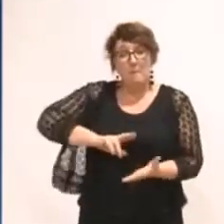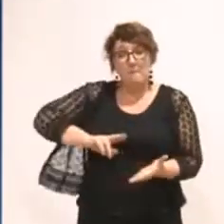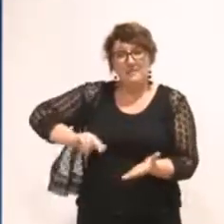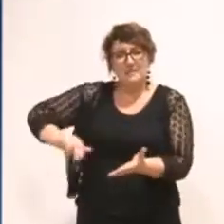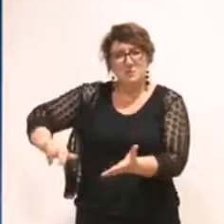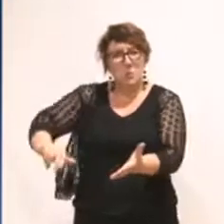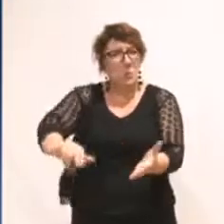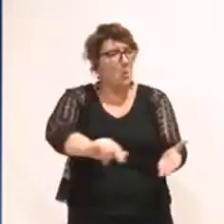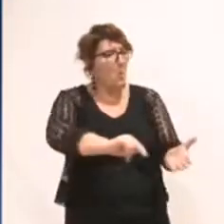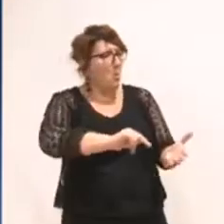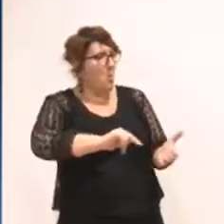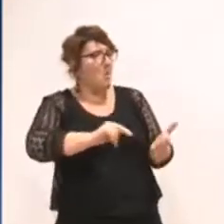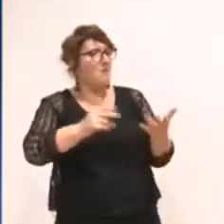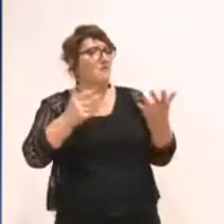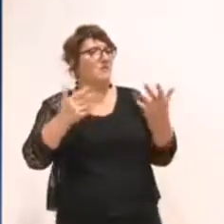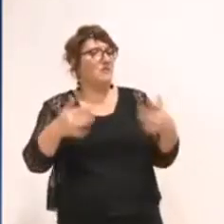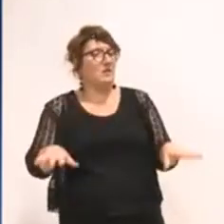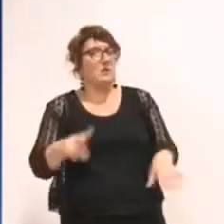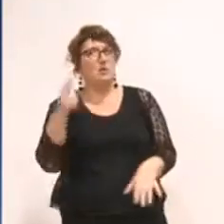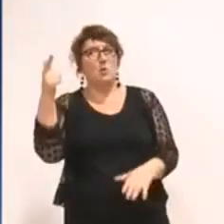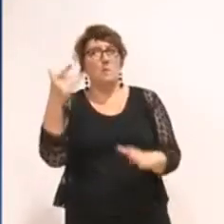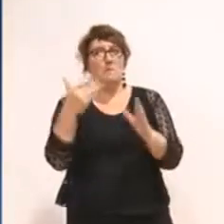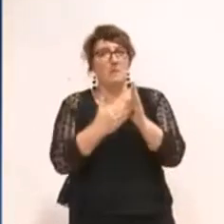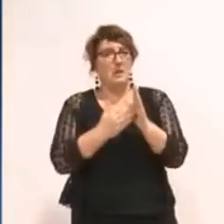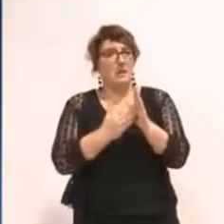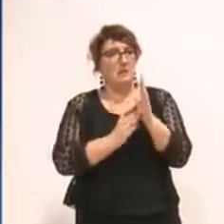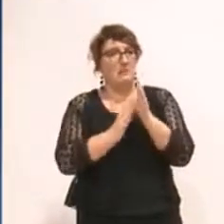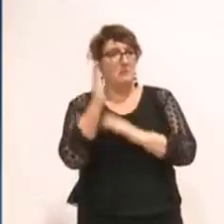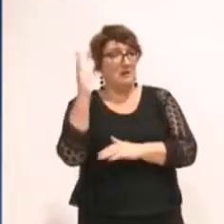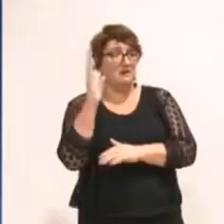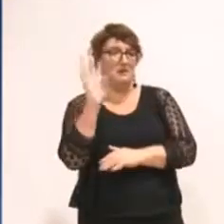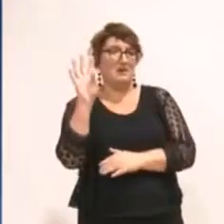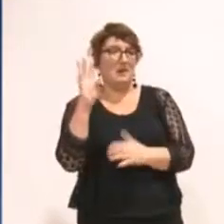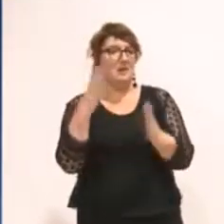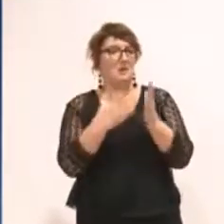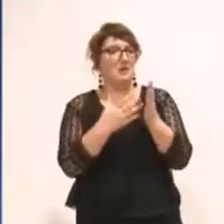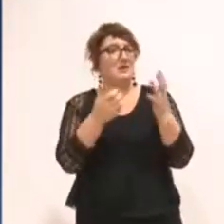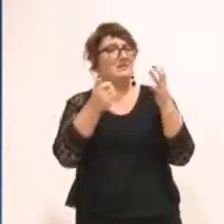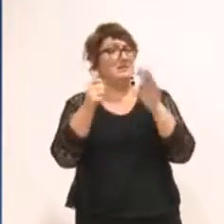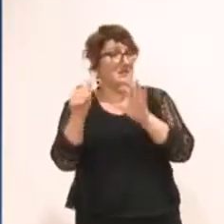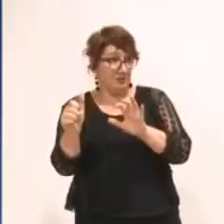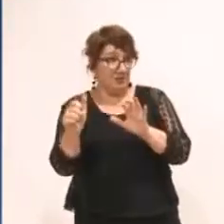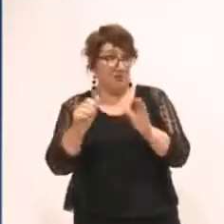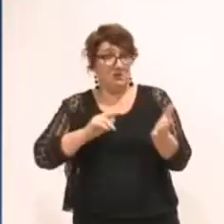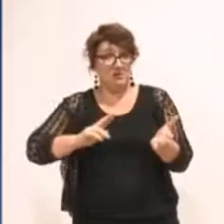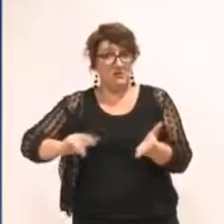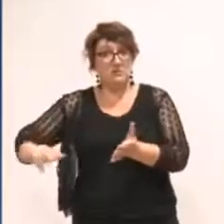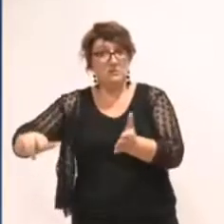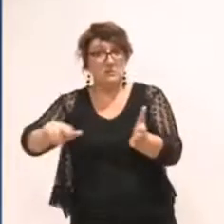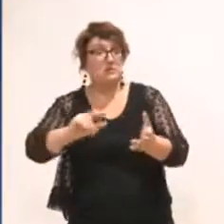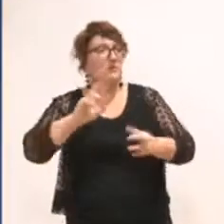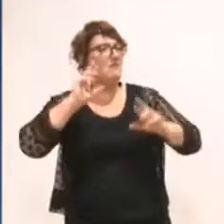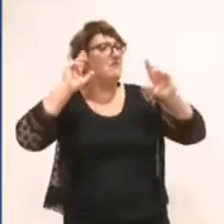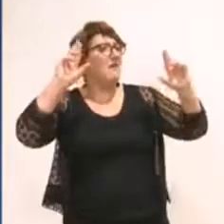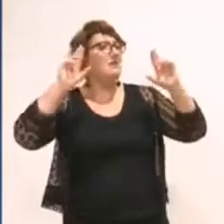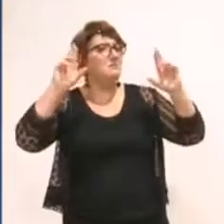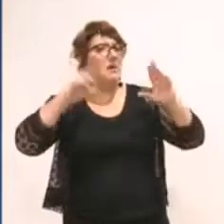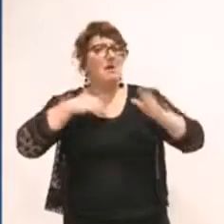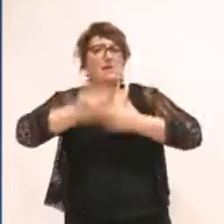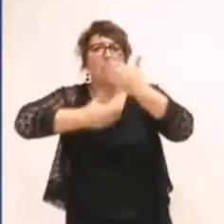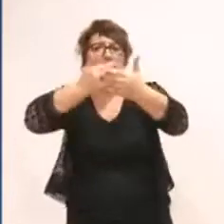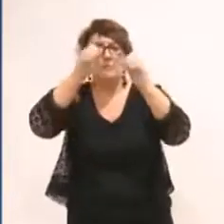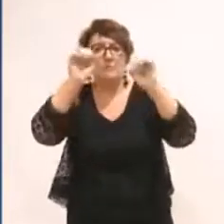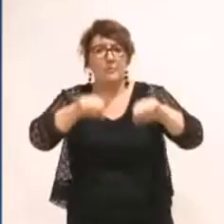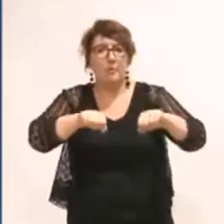pétition. Après 2000, là il y en avait quoi, 4600, hein. Ils espéraient pouvoir peut-être aller plus loin,